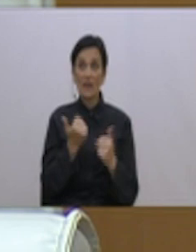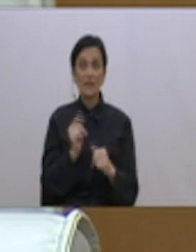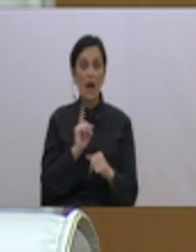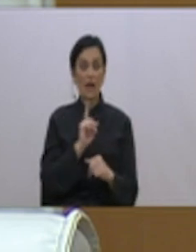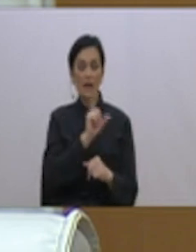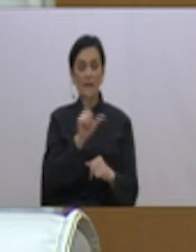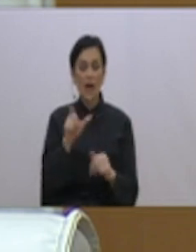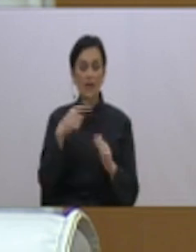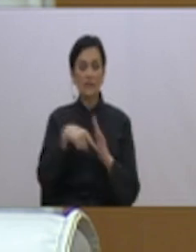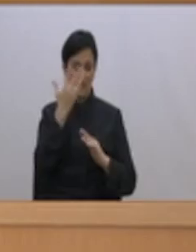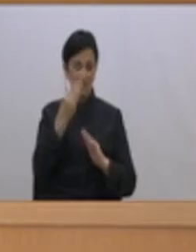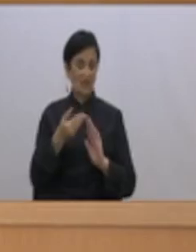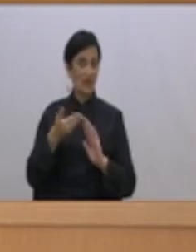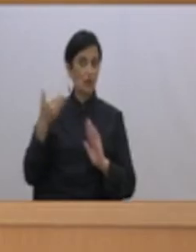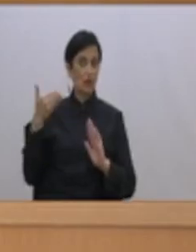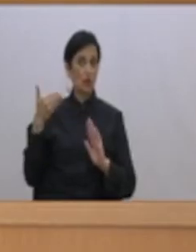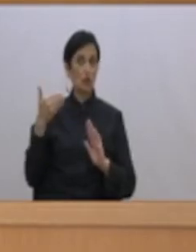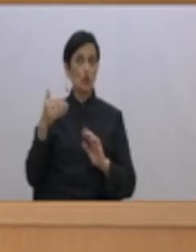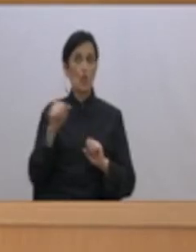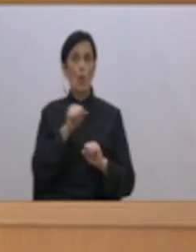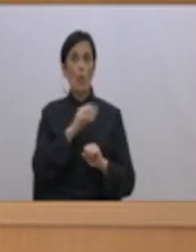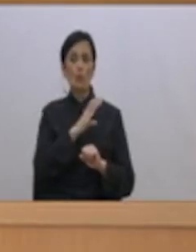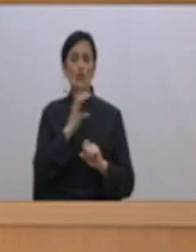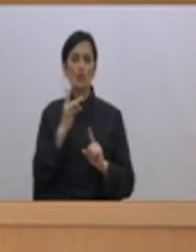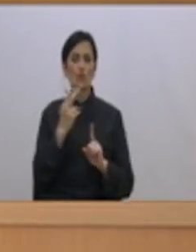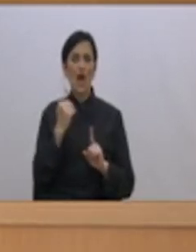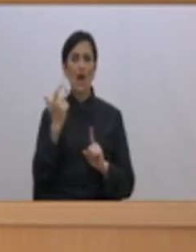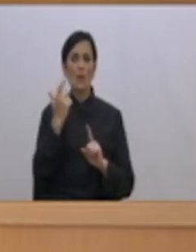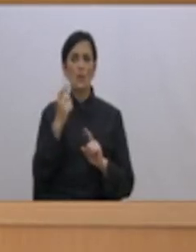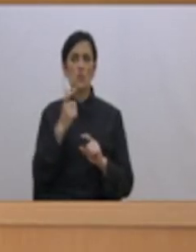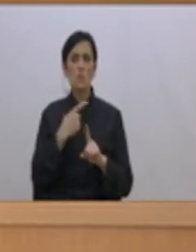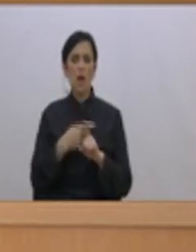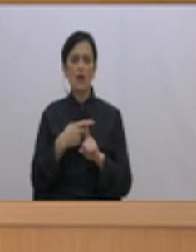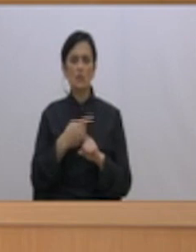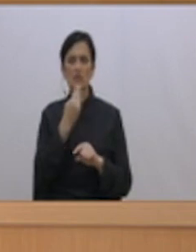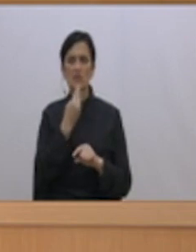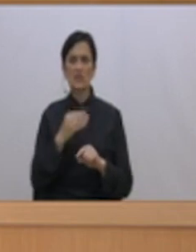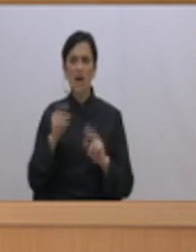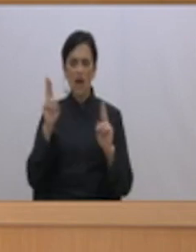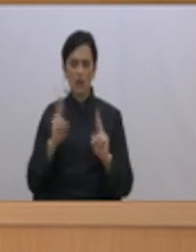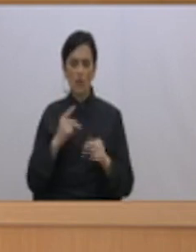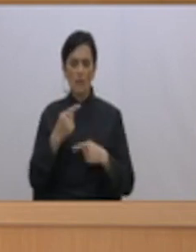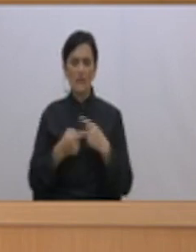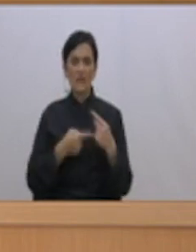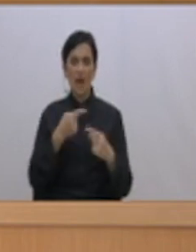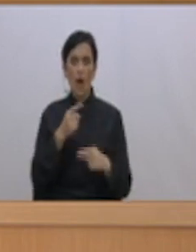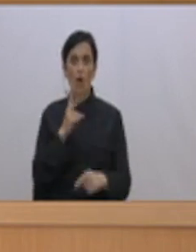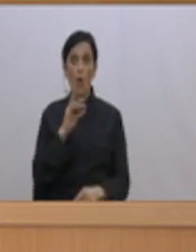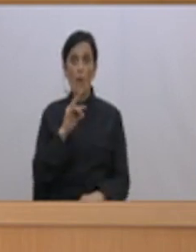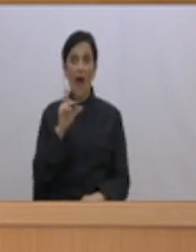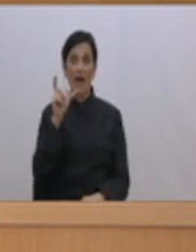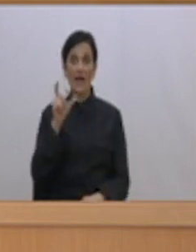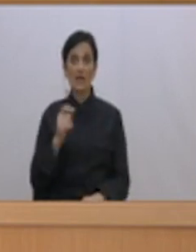ხალხის მიერ არჩეულ ხელისუფლებას. ბოლშევიზმის და ულტრალიბერალური ფაშიზმის საუკეთესო ტრადიციებში ირაკლი